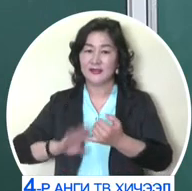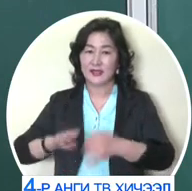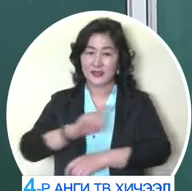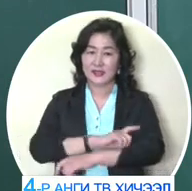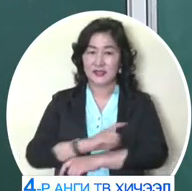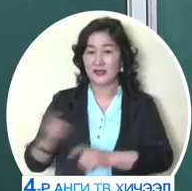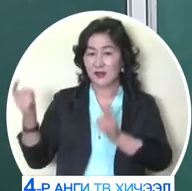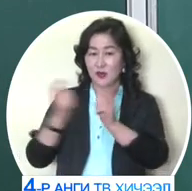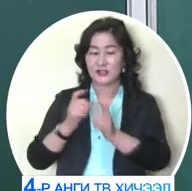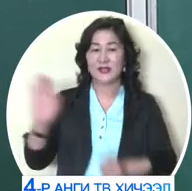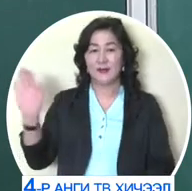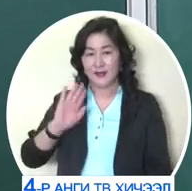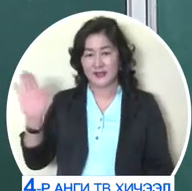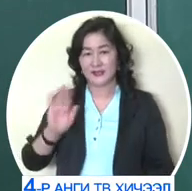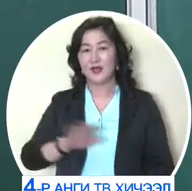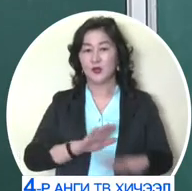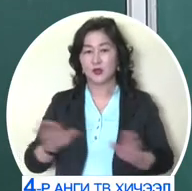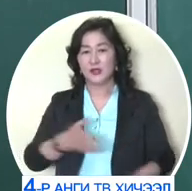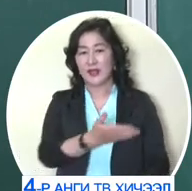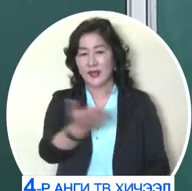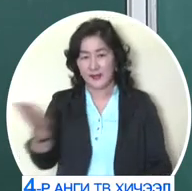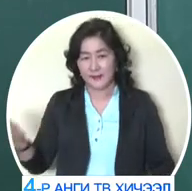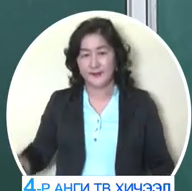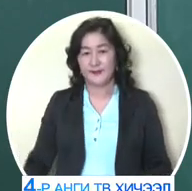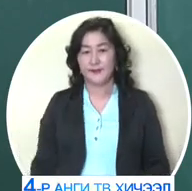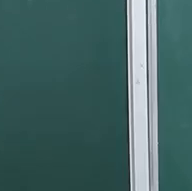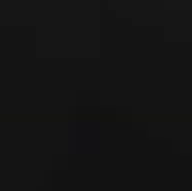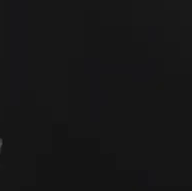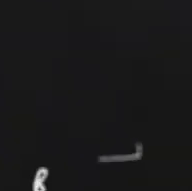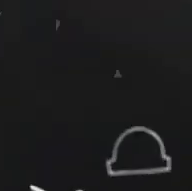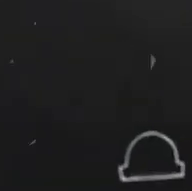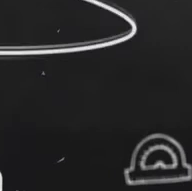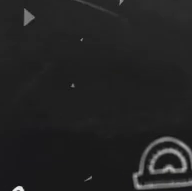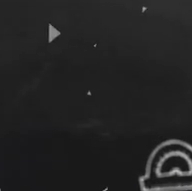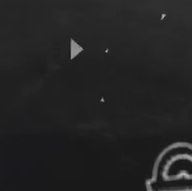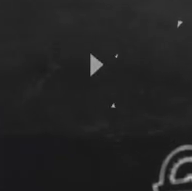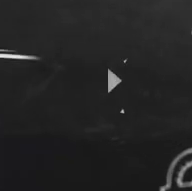маш их баярлалаа. Дараагийн цовруулах хичээлэрээ иргэн уулзъя. Баяртай хүүхдүүдээ.